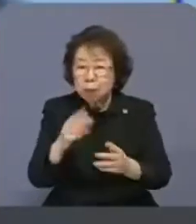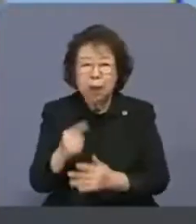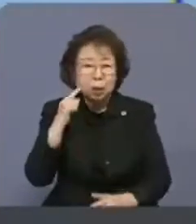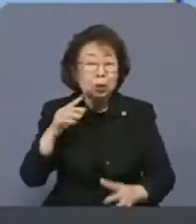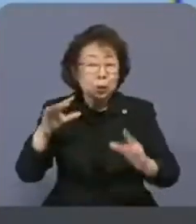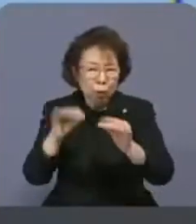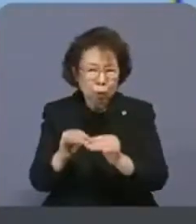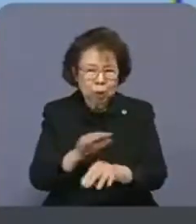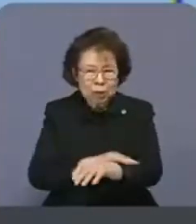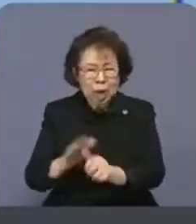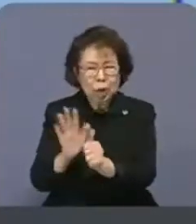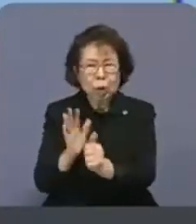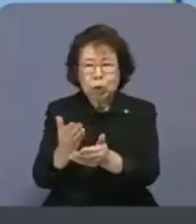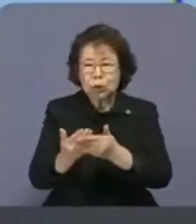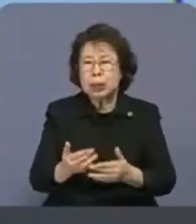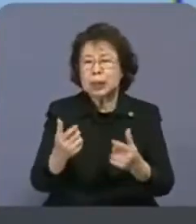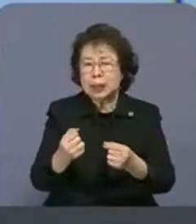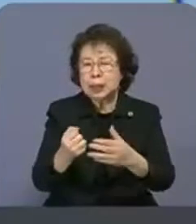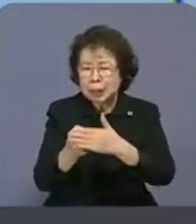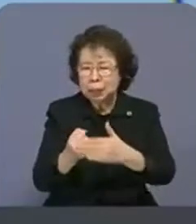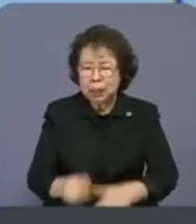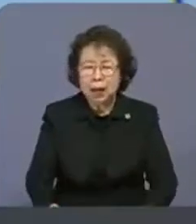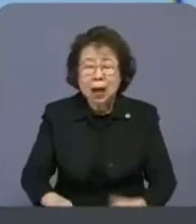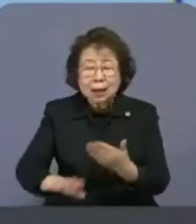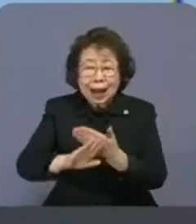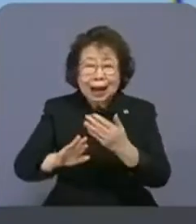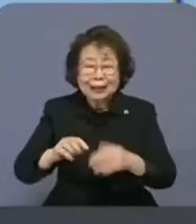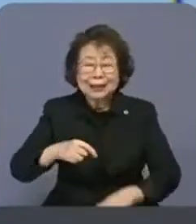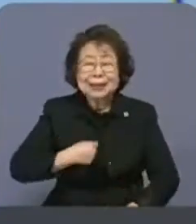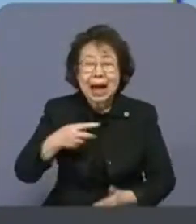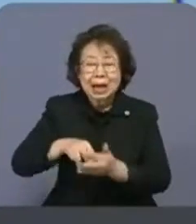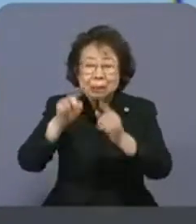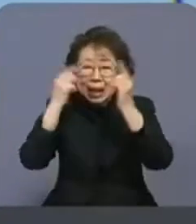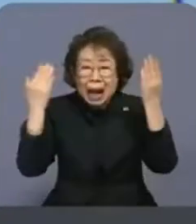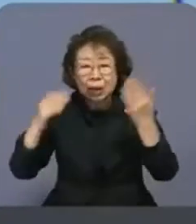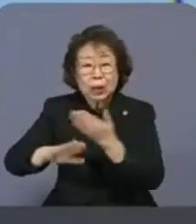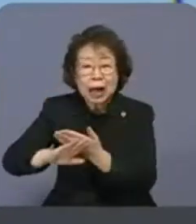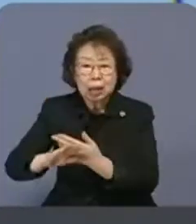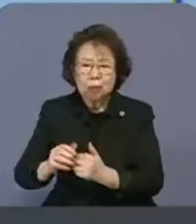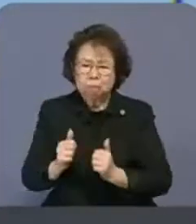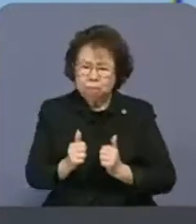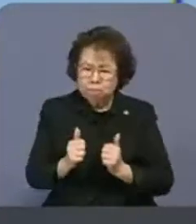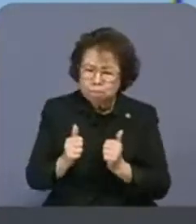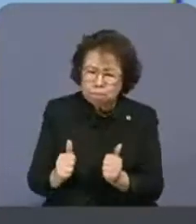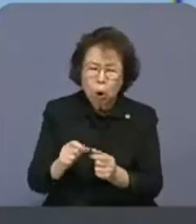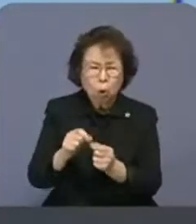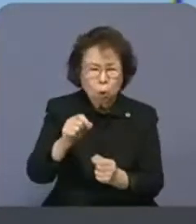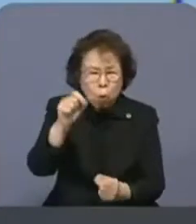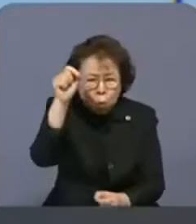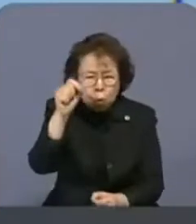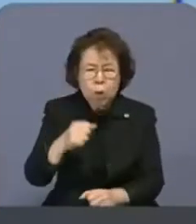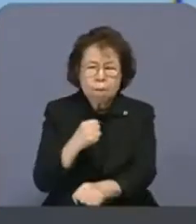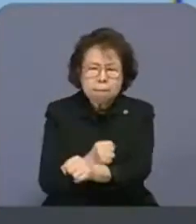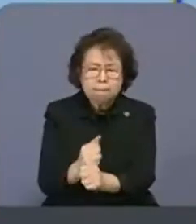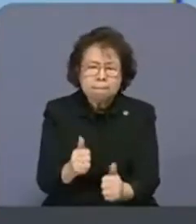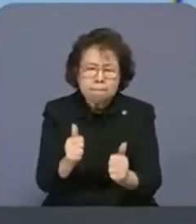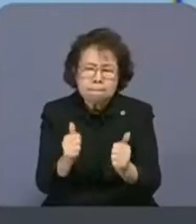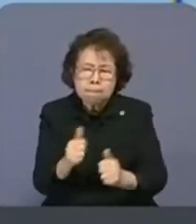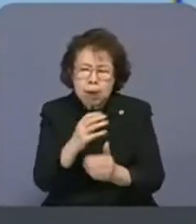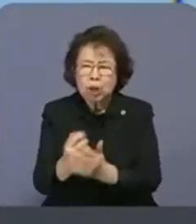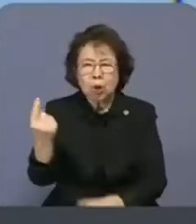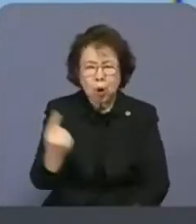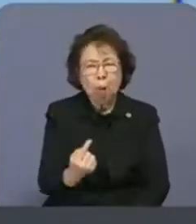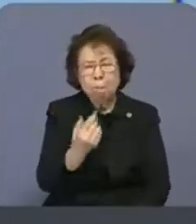파격을 지워도 해주셨구요 예 그 담아 다른 자극에 약하고 는 다르기에 꼿꼿하게 장익 시간에 걸쳐서 그렇게 올 수 있었다고